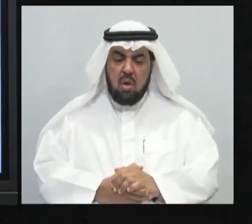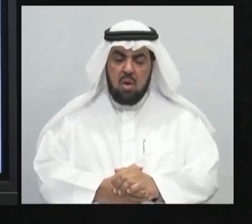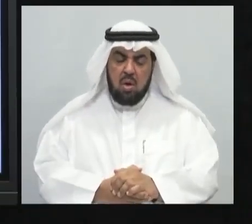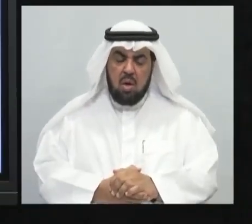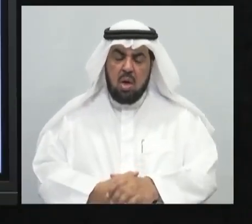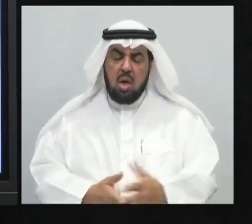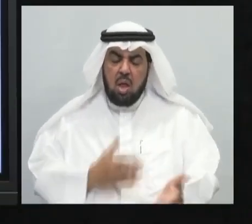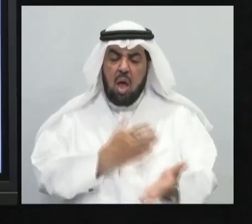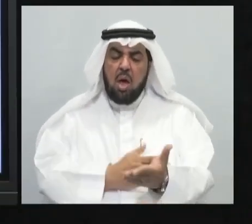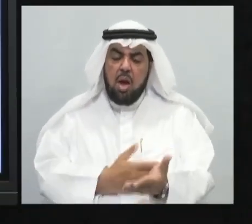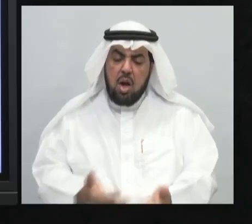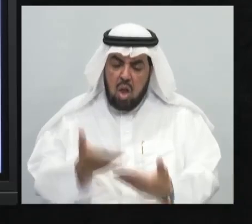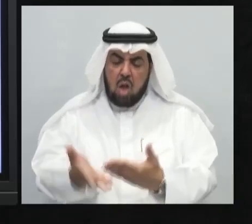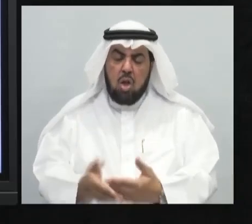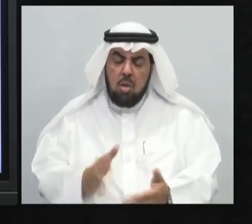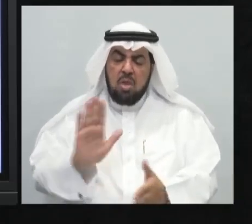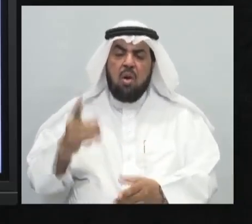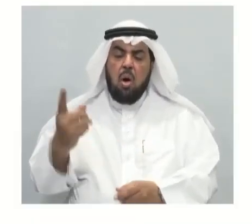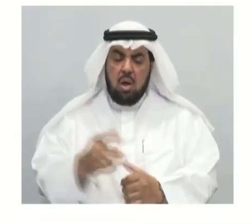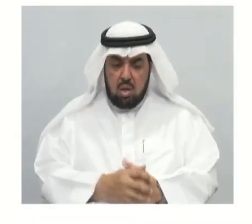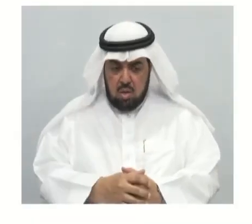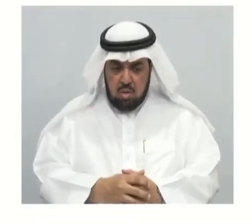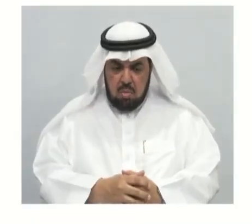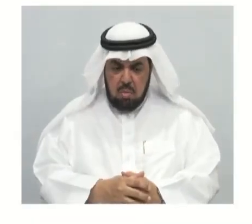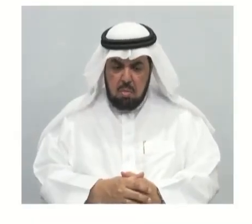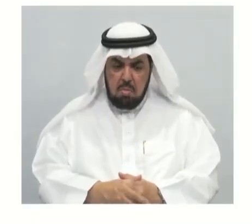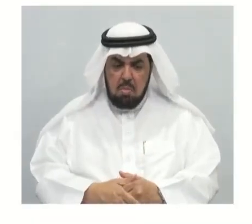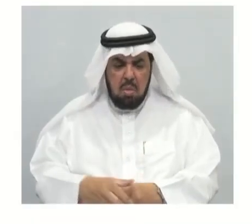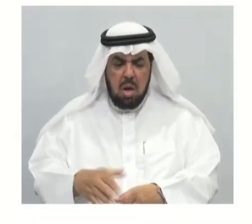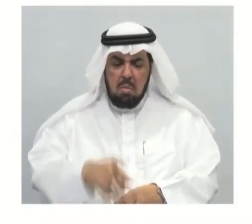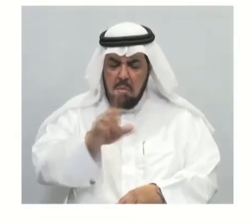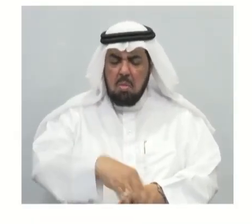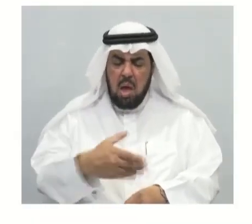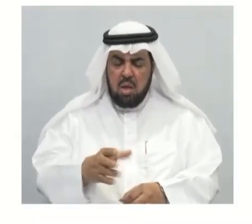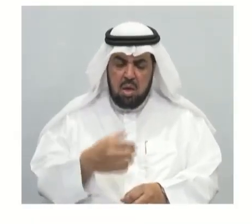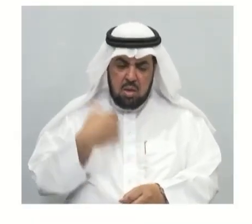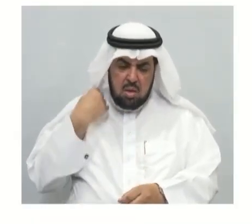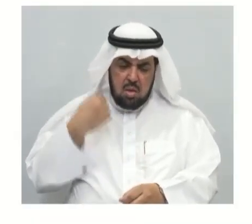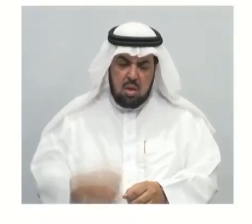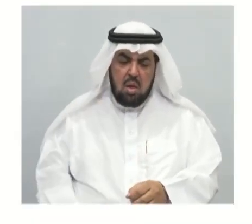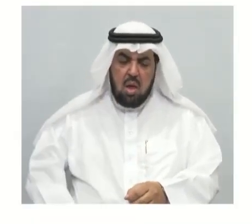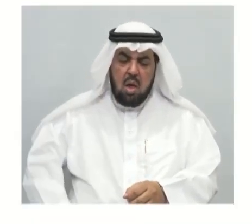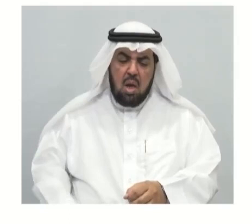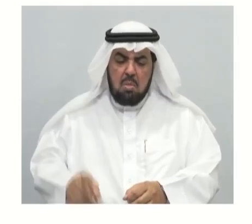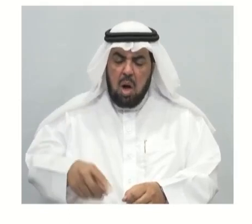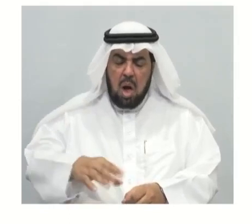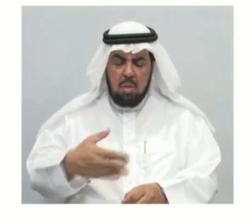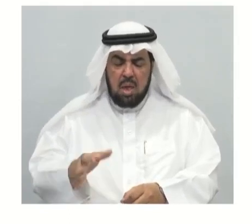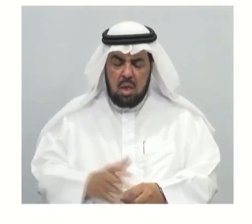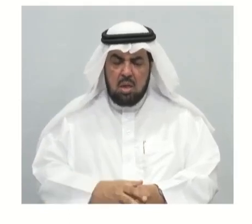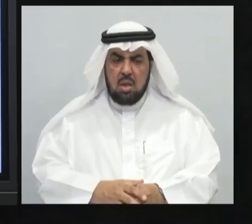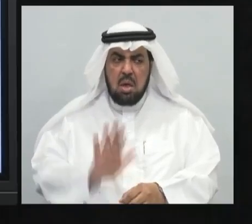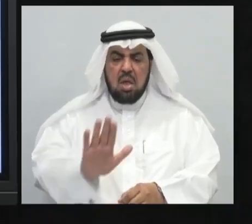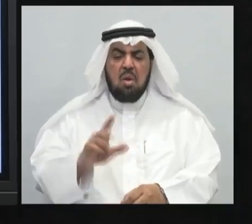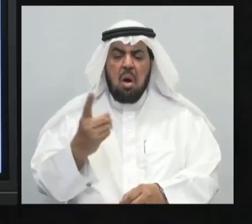التقدم عباره عن صفحه واحده الصفحه الواحده لا تحتاج فيها الى قائمه محتويات لا تحتاج فيها الى ملحقات لان كل ما